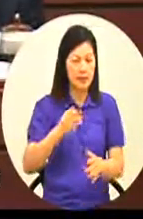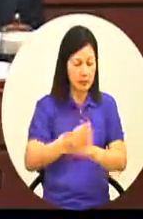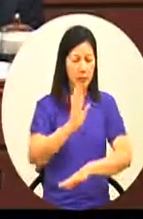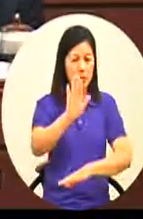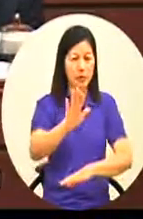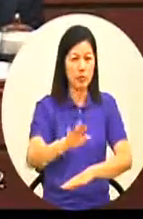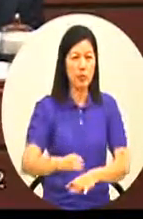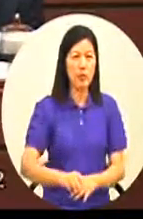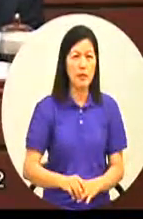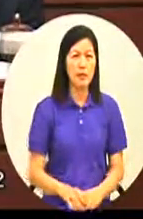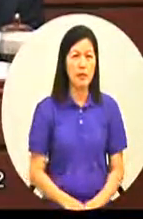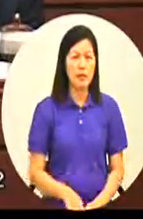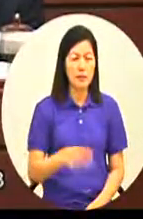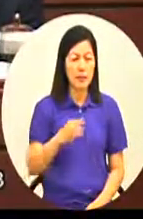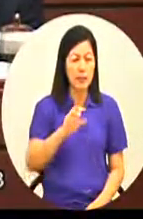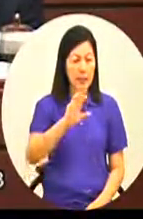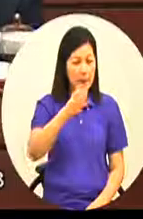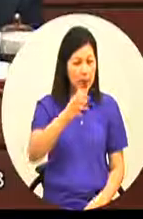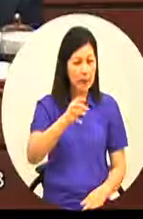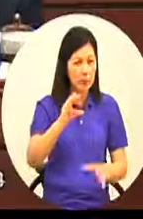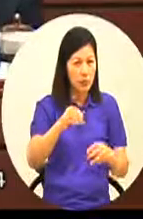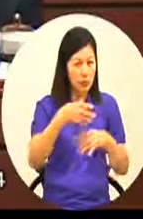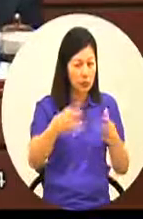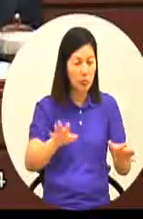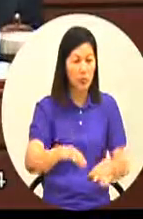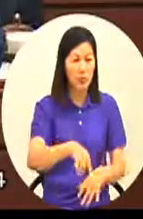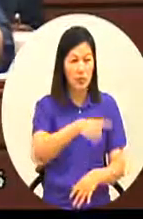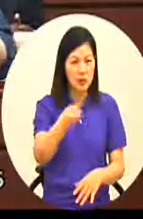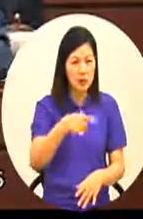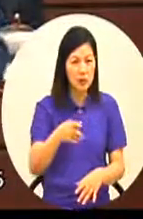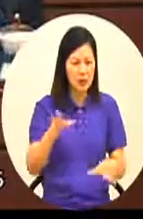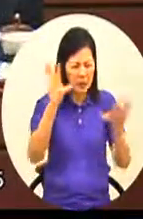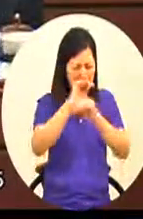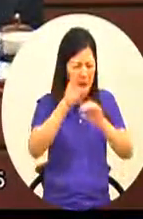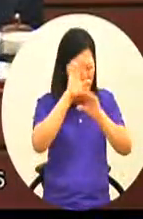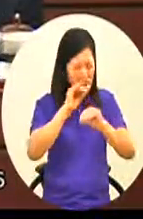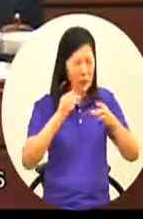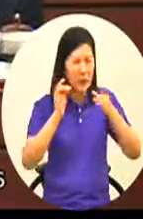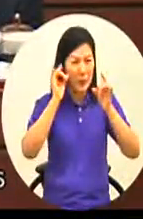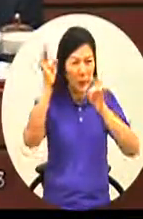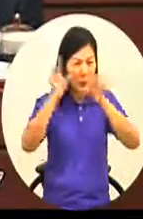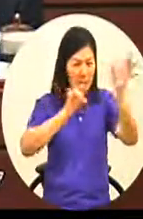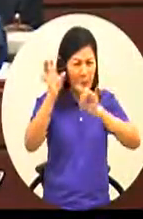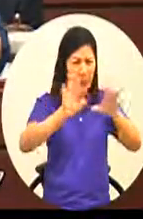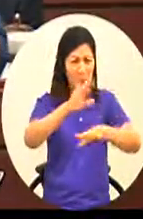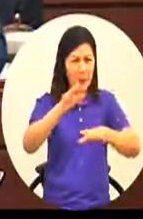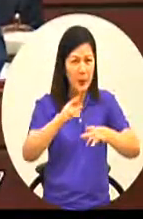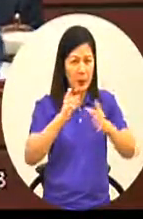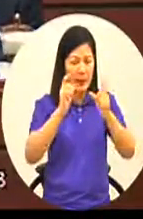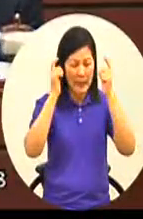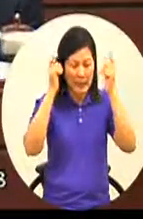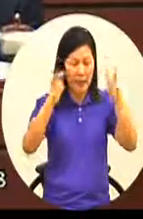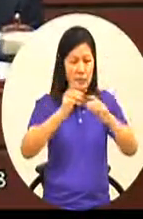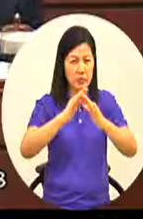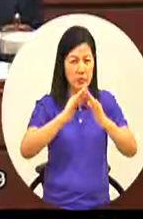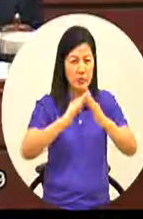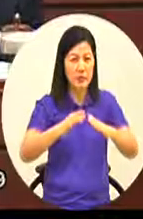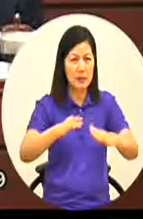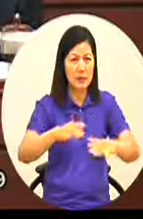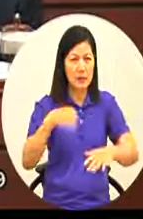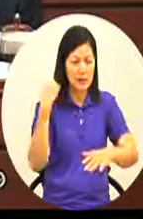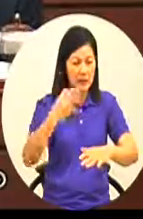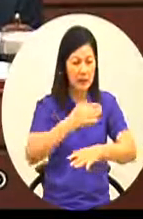开八十几几万的时候，那个时间到半暝啊，一直放，一直放，啊放到所有高雄市新闻也报，报到讲啊，这